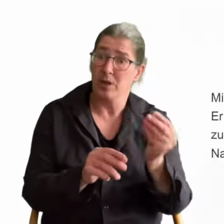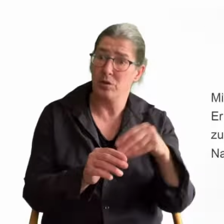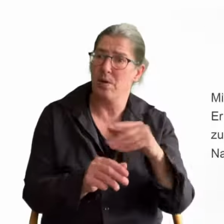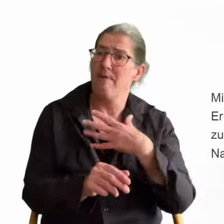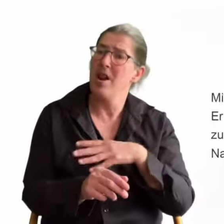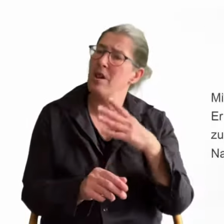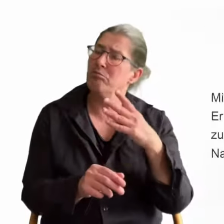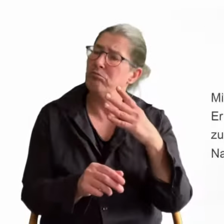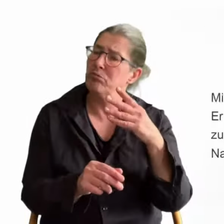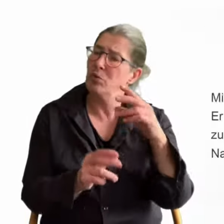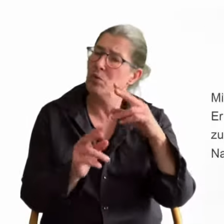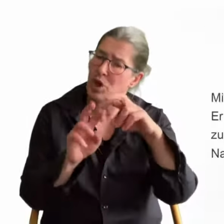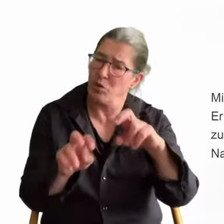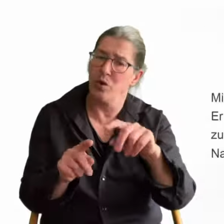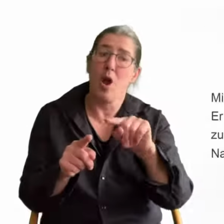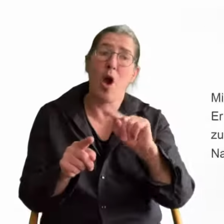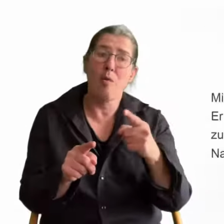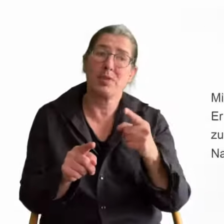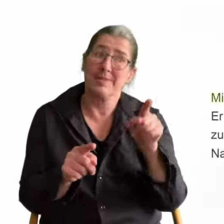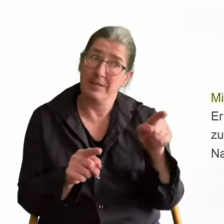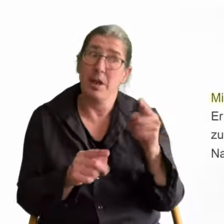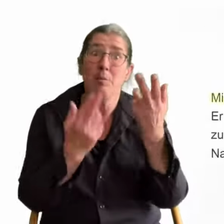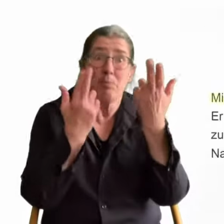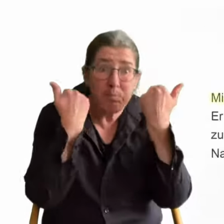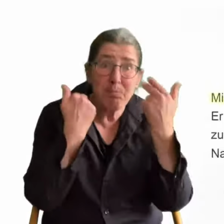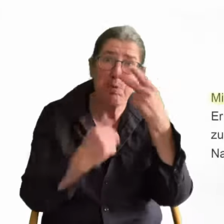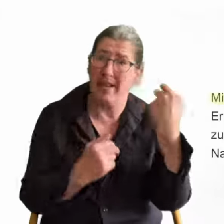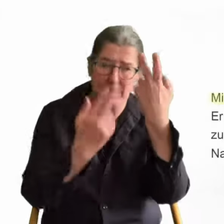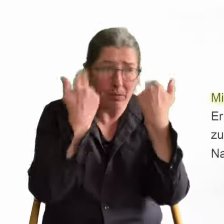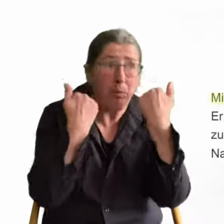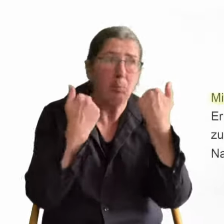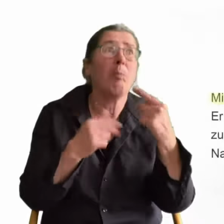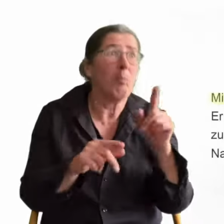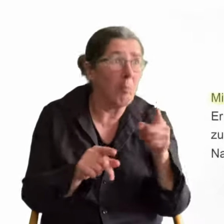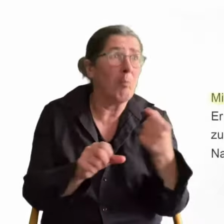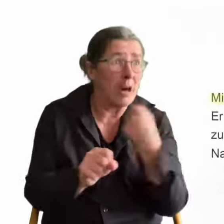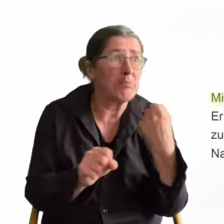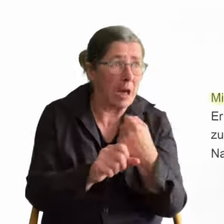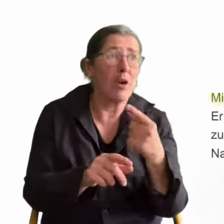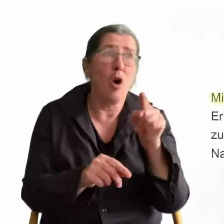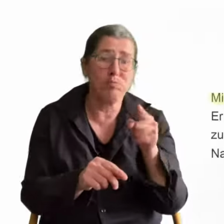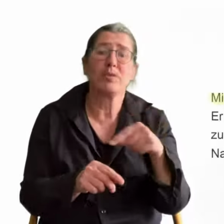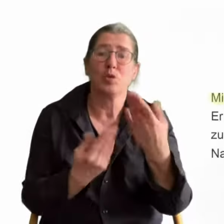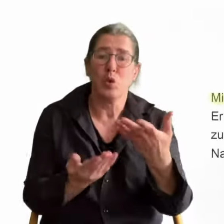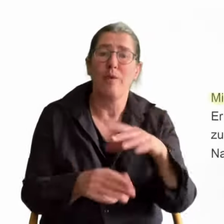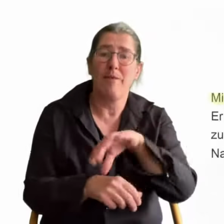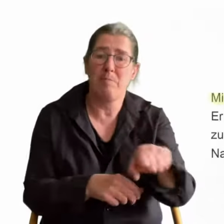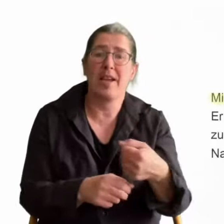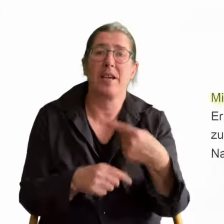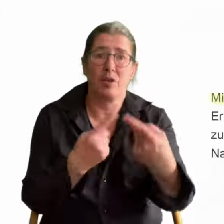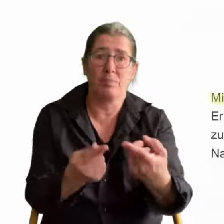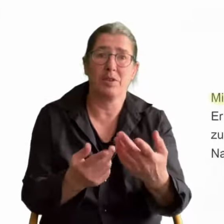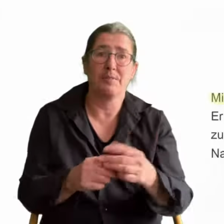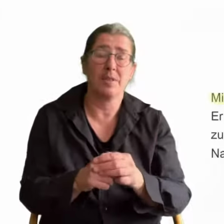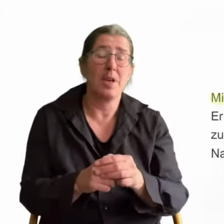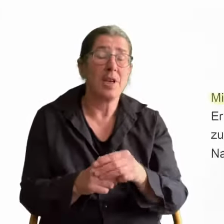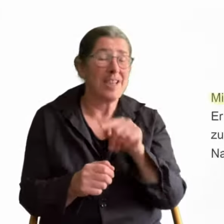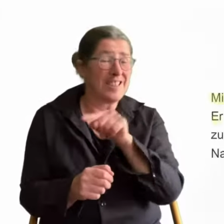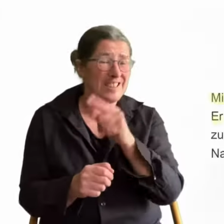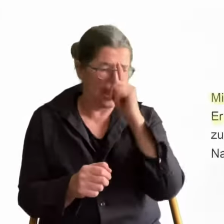ob blinder gehorsam normale menschen zu verbrechen macht mir dachte dass besonders die deutschen damals sehr